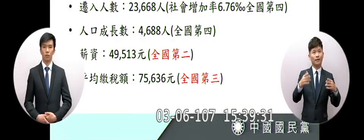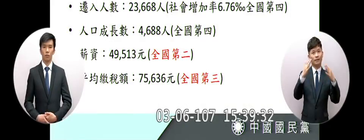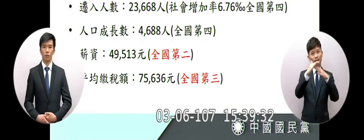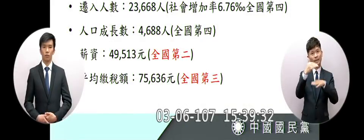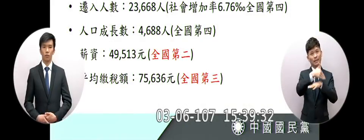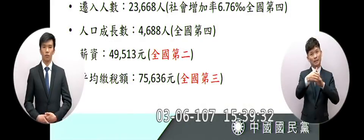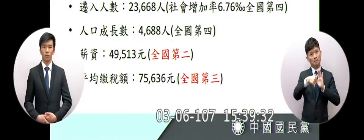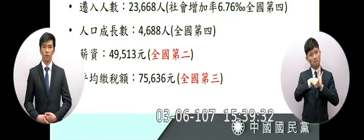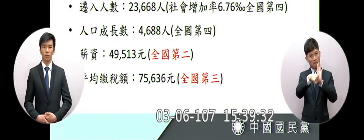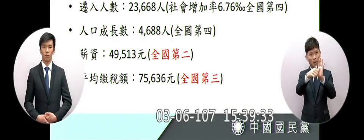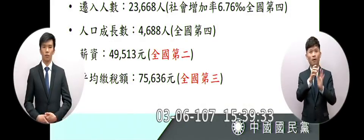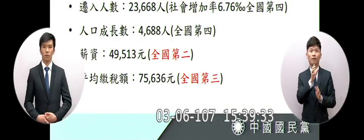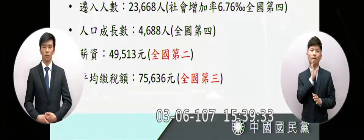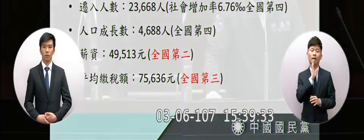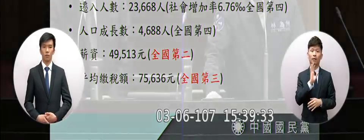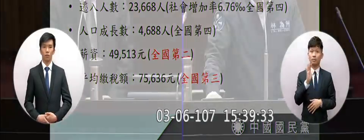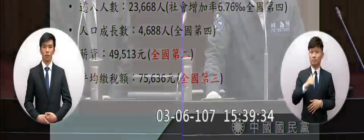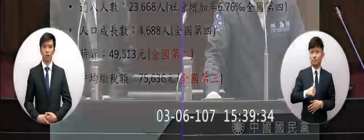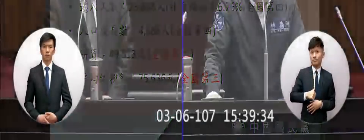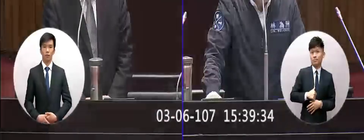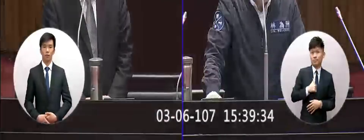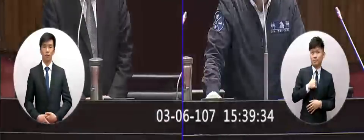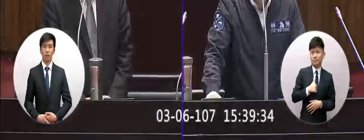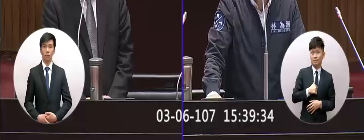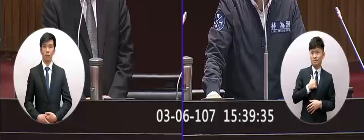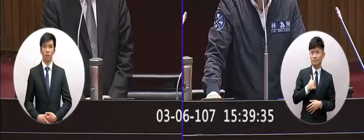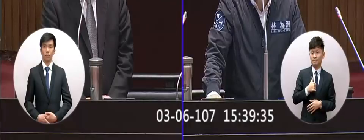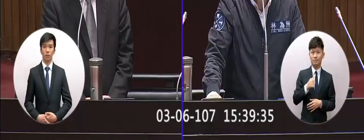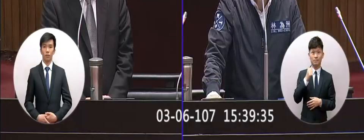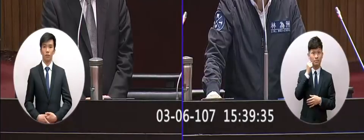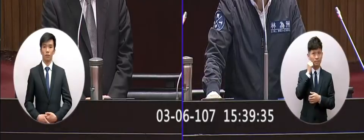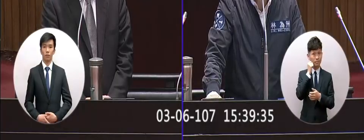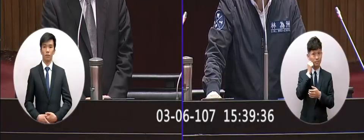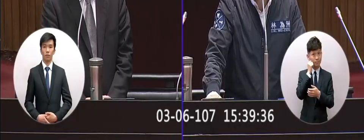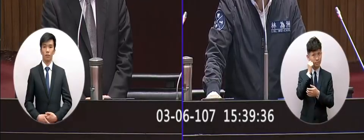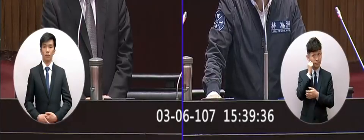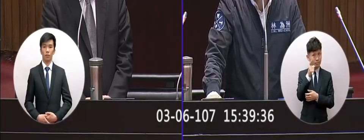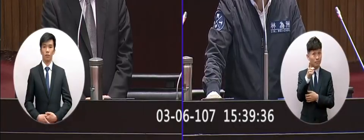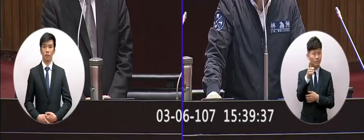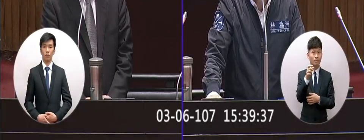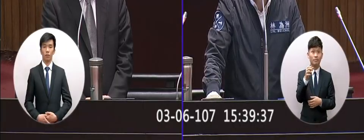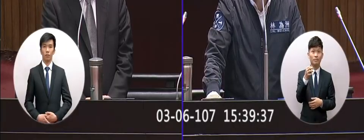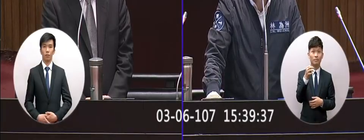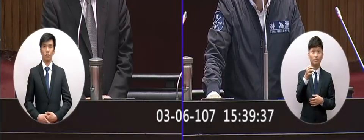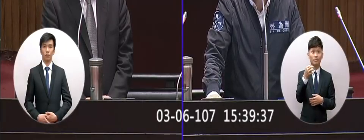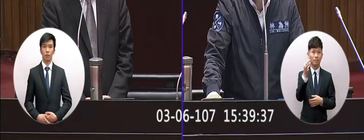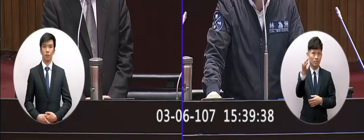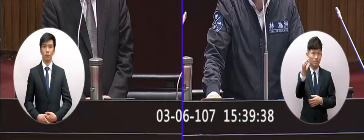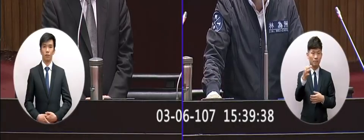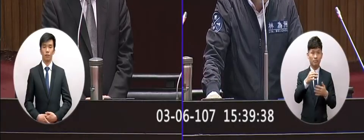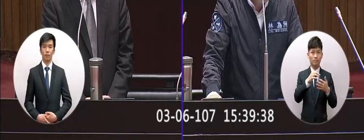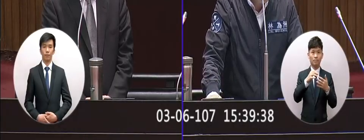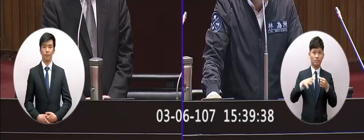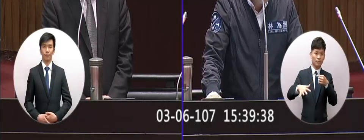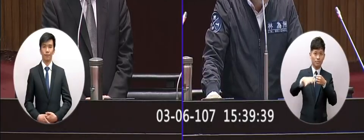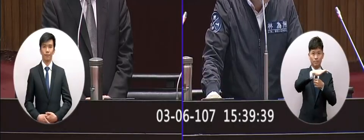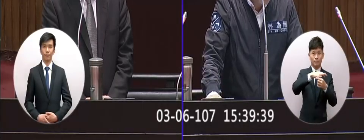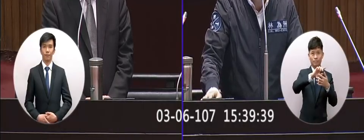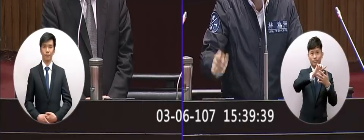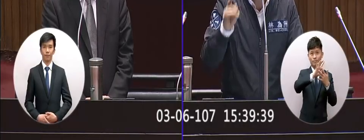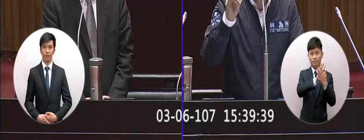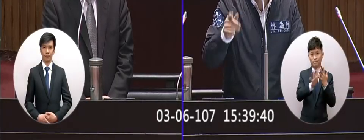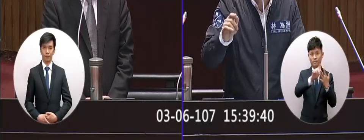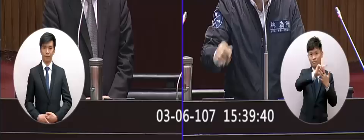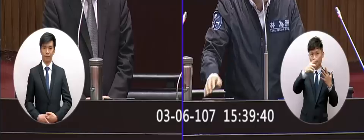县，但事实上它的薪资全国第二，好，平均薪资了哈。它